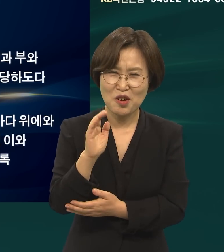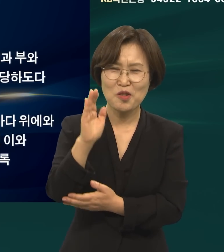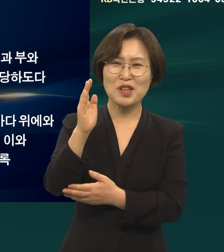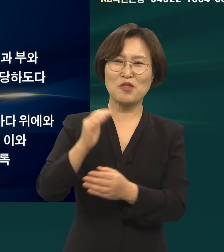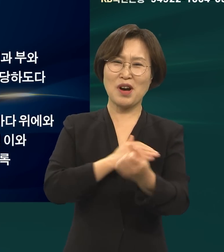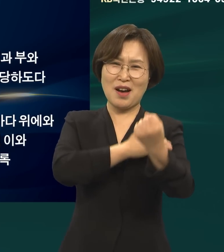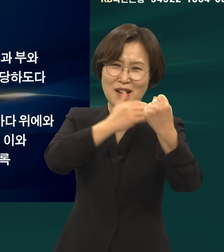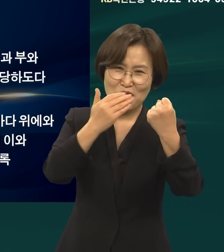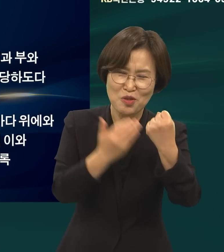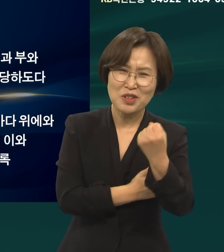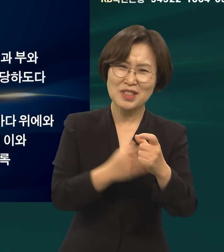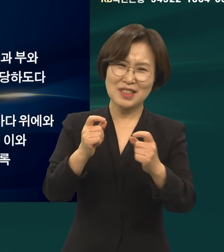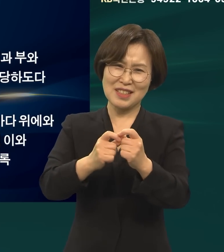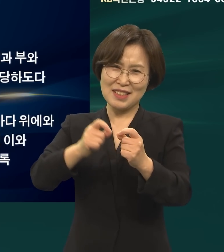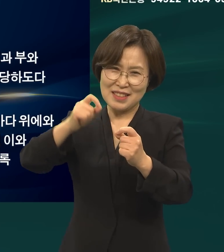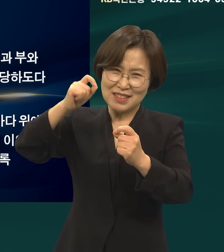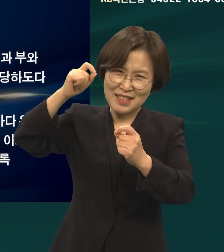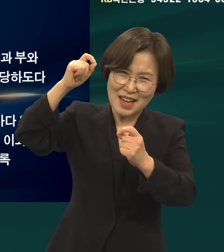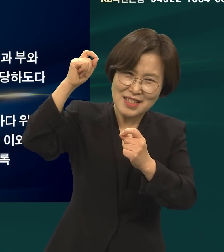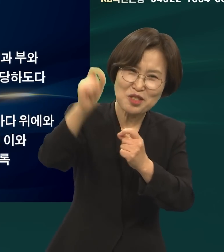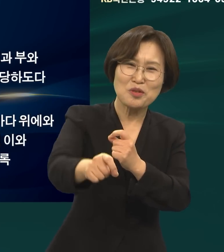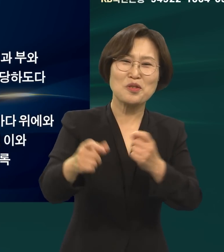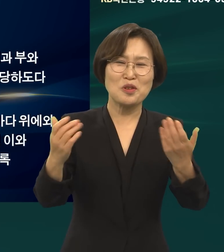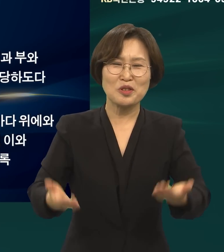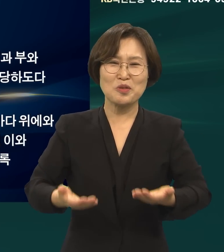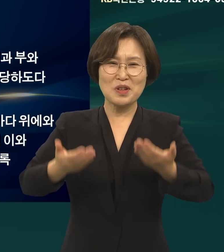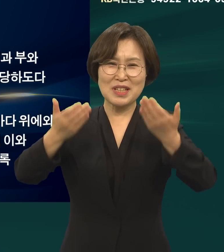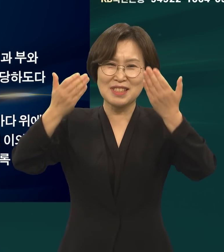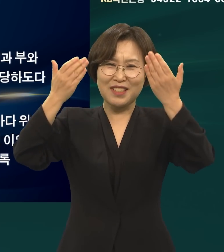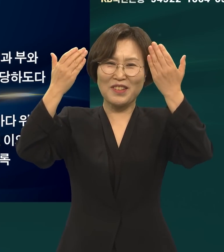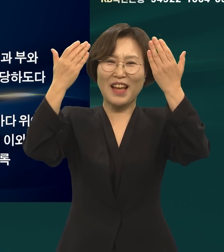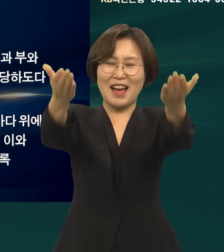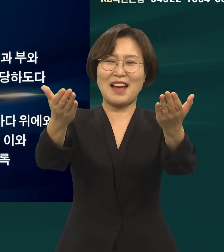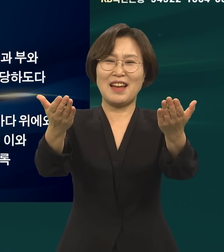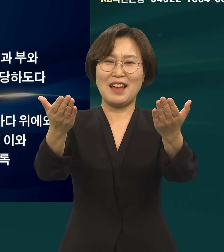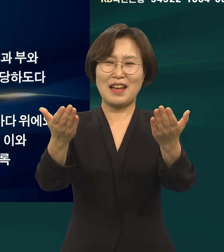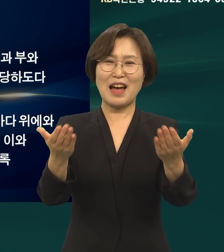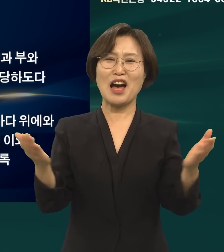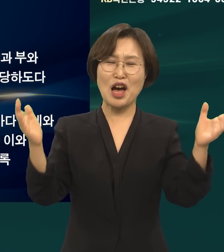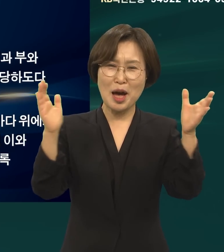존귀와 영광과 권능을 세세토록 돌릴지어다.